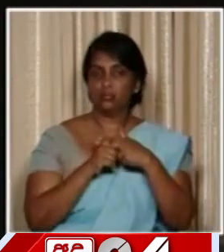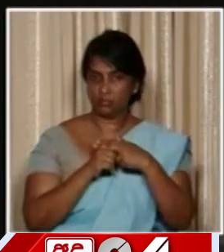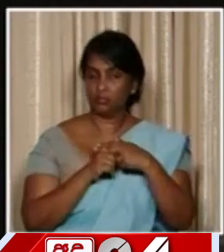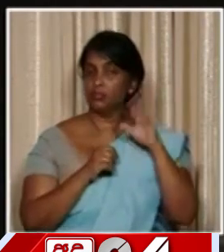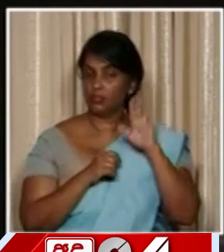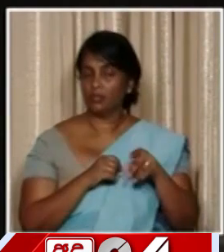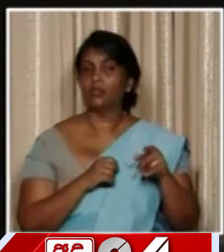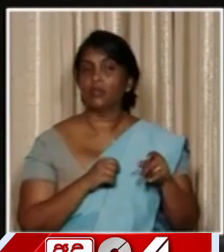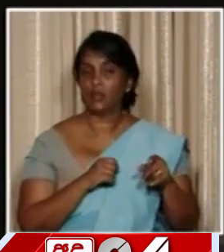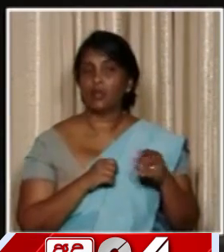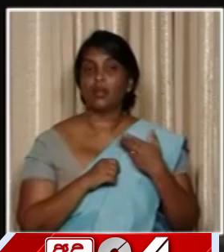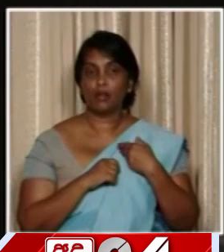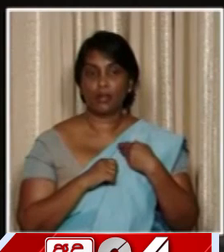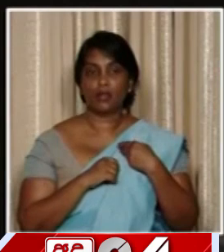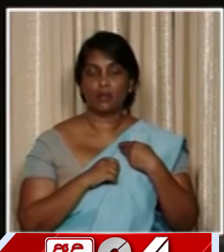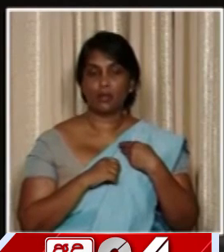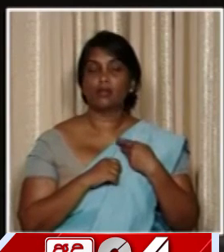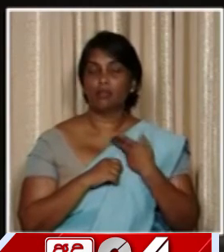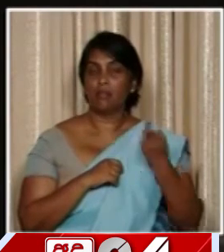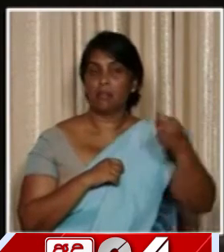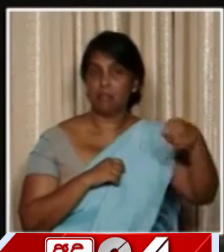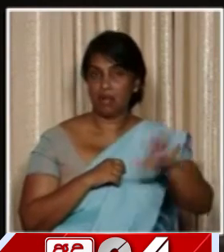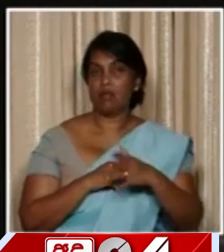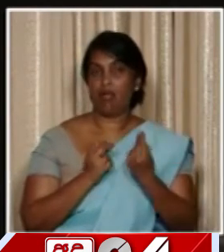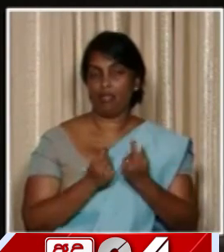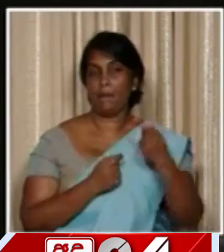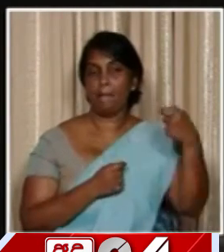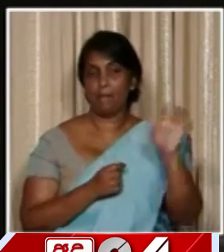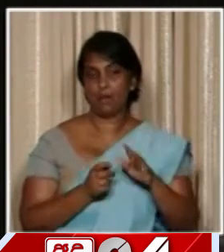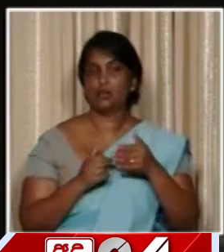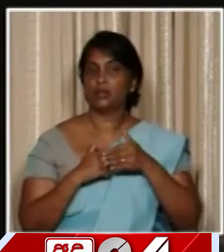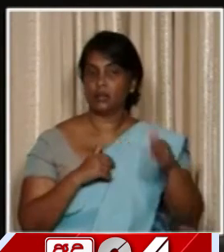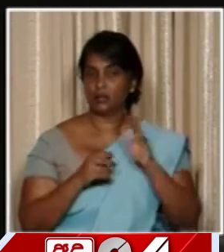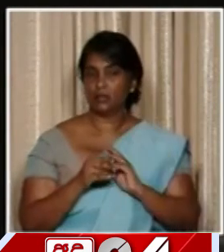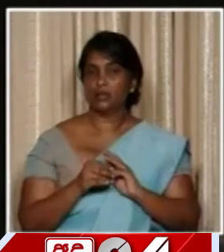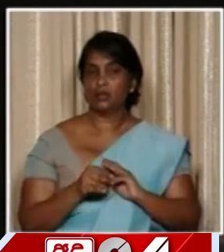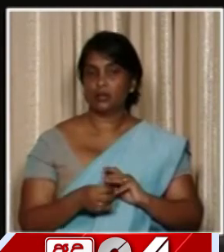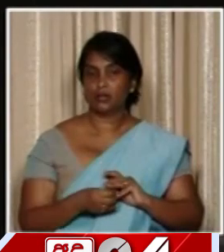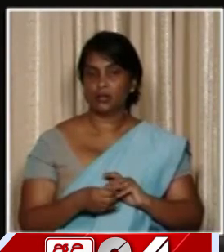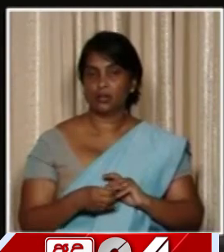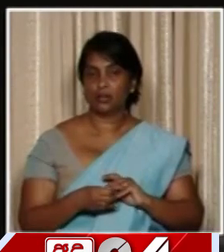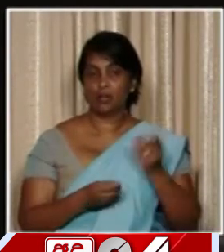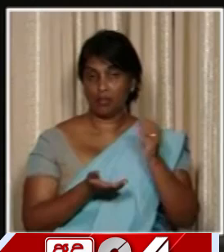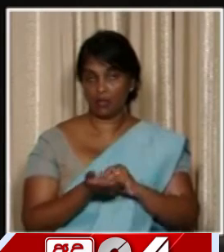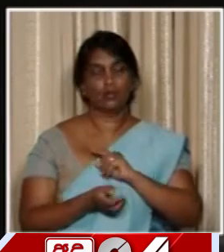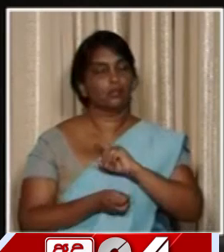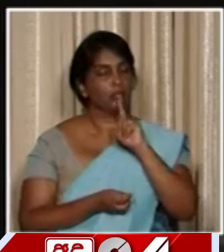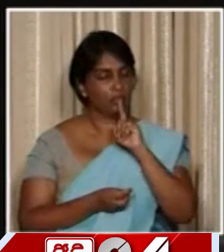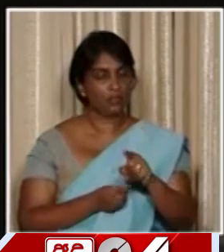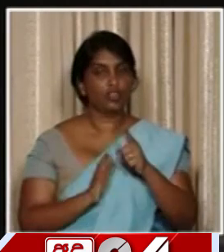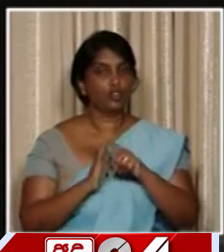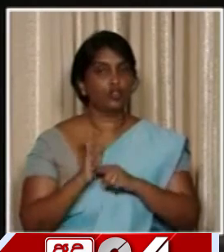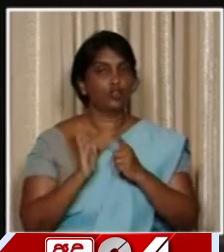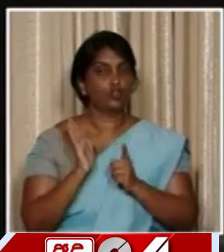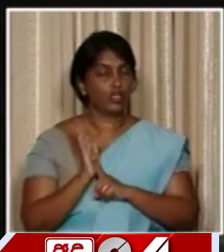සිදු වෙන නිසා තමයි අපි කියන්නේ සප්ලිමන්ටරි පවර් වලින් මිලදී ගැනීම කරන්න කියලා. ඒ අතරතුරේ ඔබතුමා නැවත නිවැරදි කරන්න ඕන ජූලි